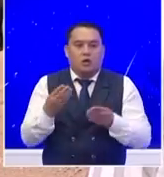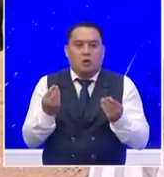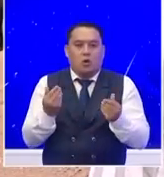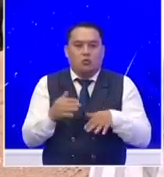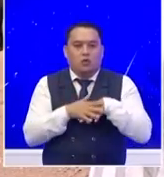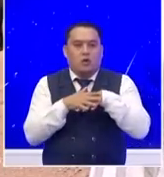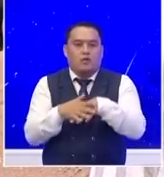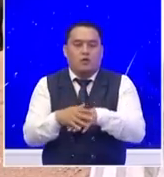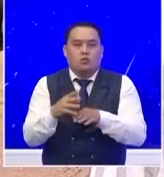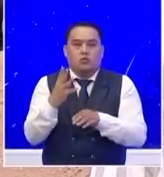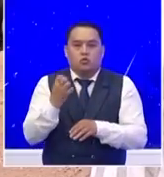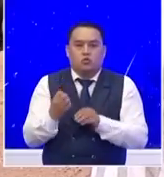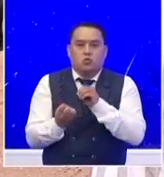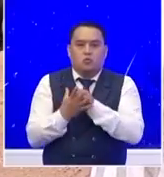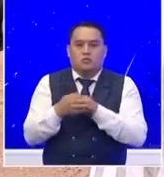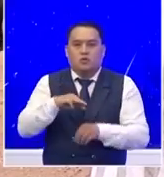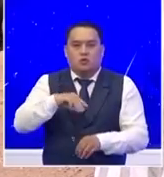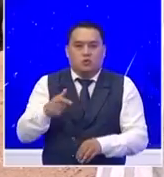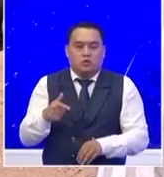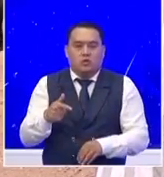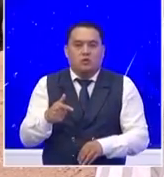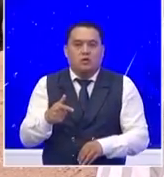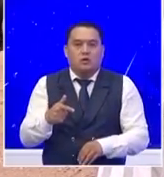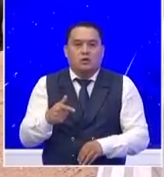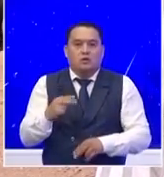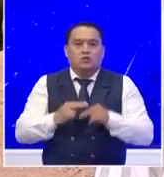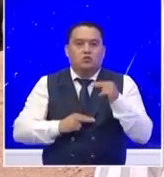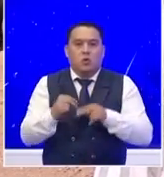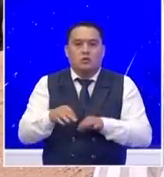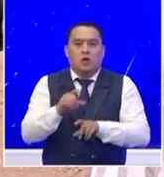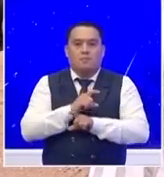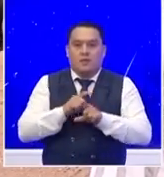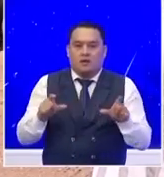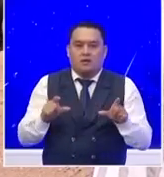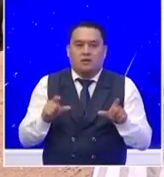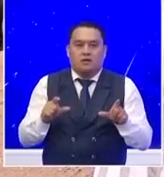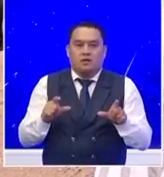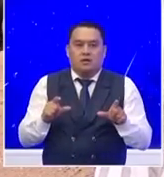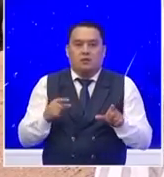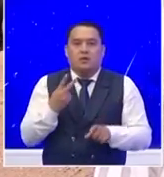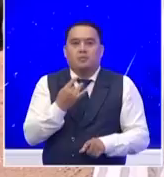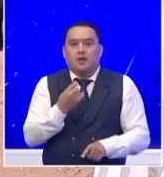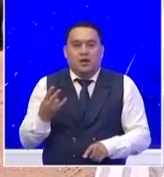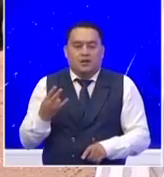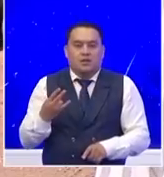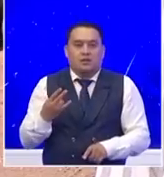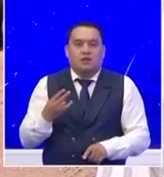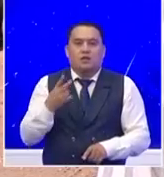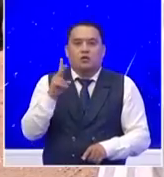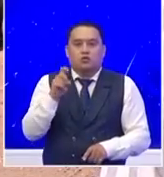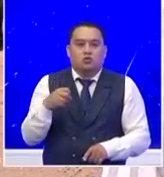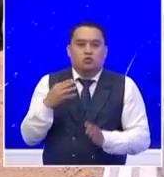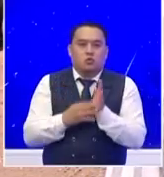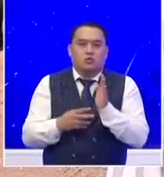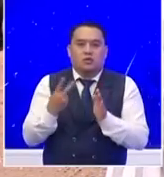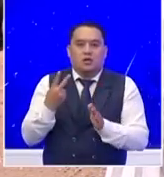бізде 415 миллион асып ойыны. Общий стоимость объектісі 1 миллиард